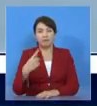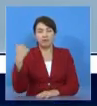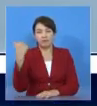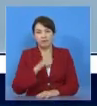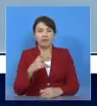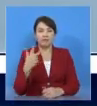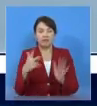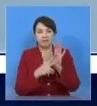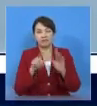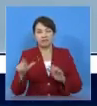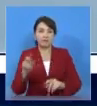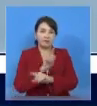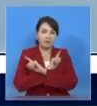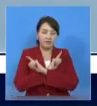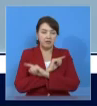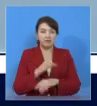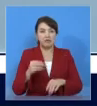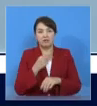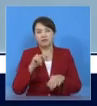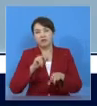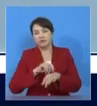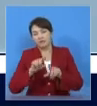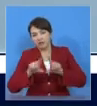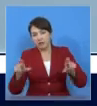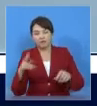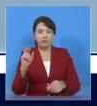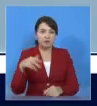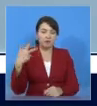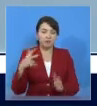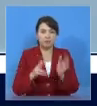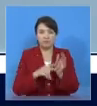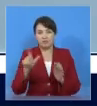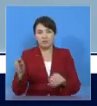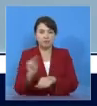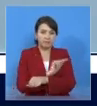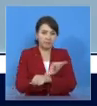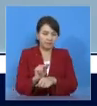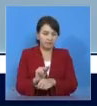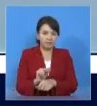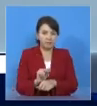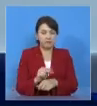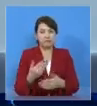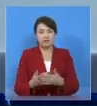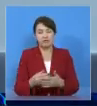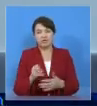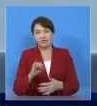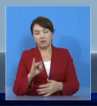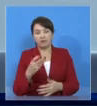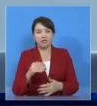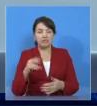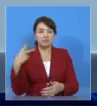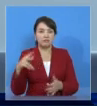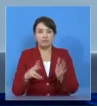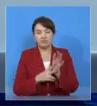8 адам қайтыс болған. Инфекциялық ауруханаларда қазіргі таңда 238 адам ем қабылдап жатыр. Реанимацияда